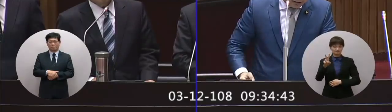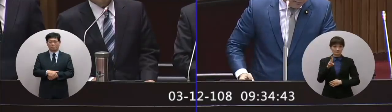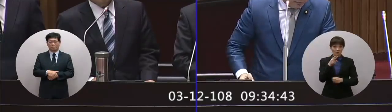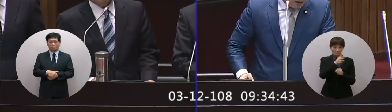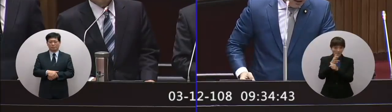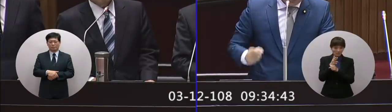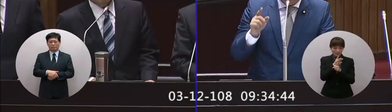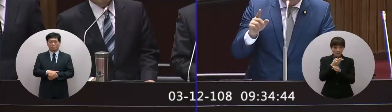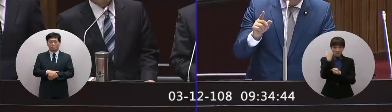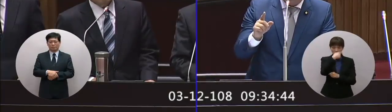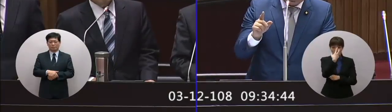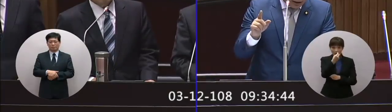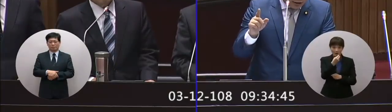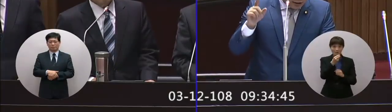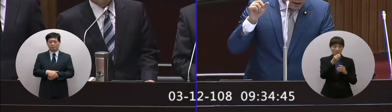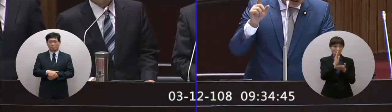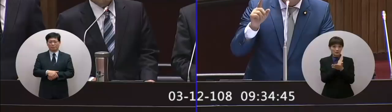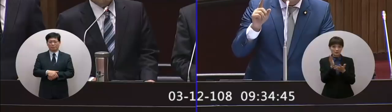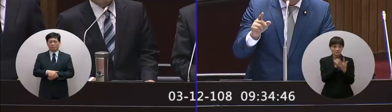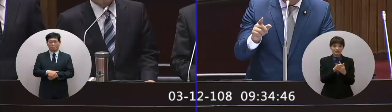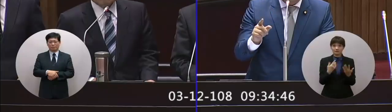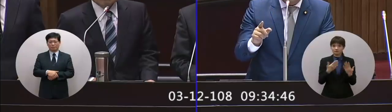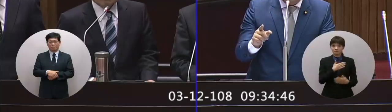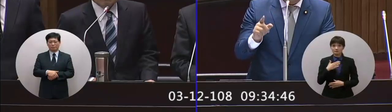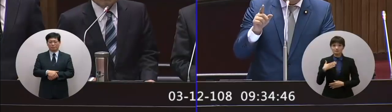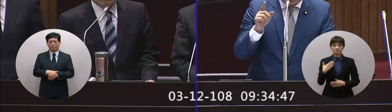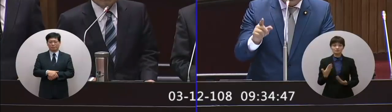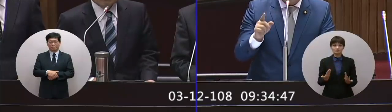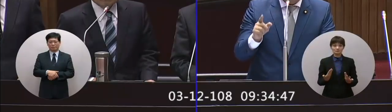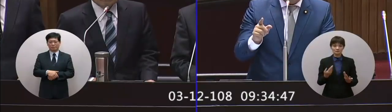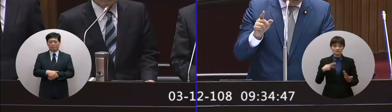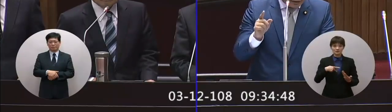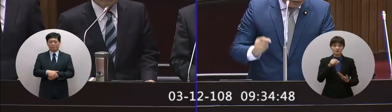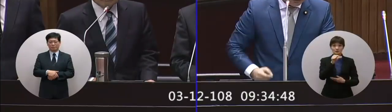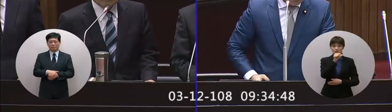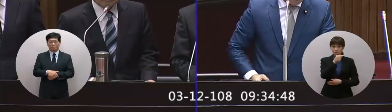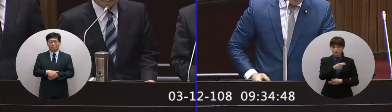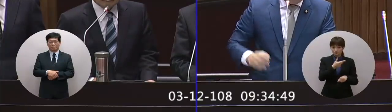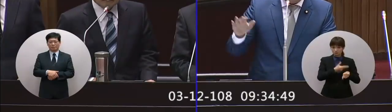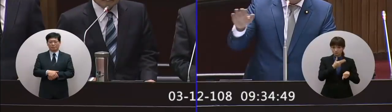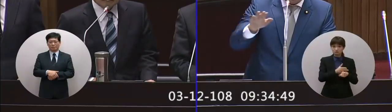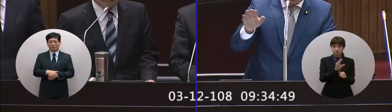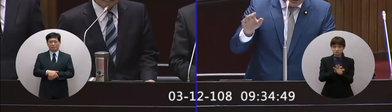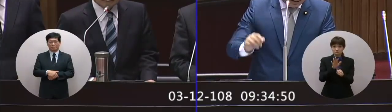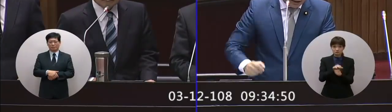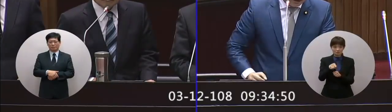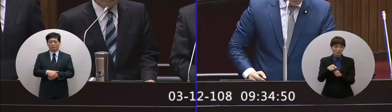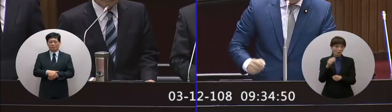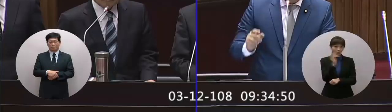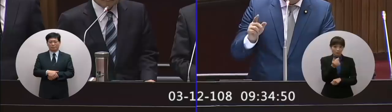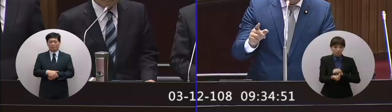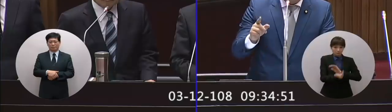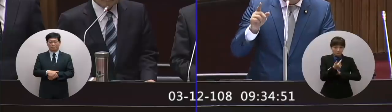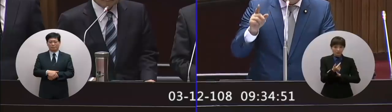监控每一个人。那 5G 的通信呢，可以让 CCTV 的系统更加快速、更加准确，马上找到人在哪